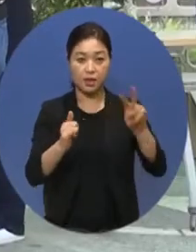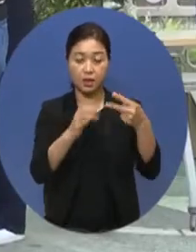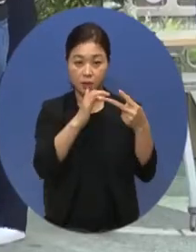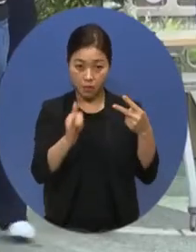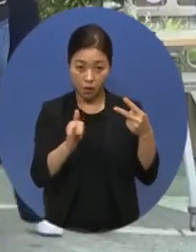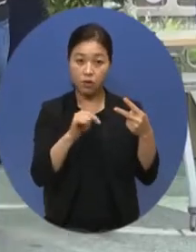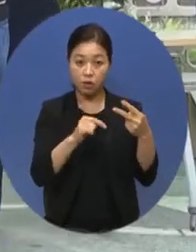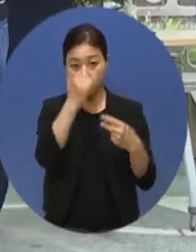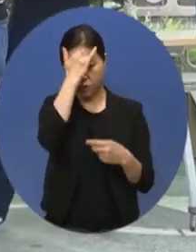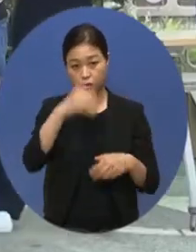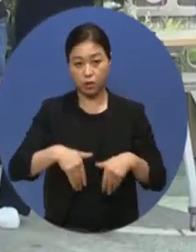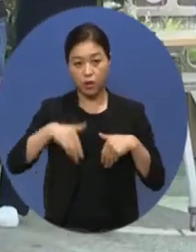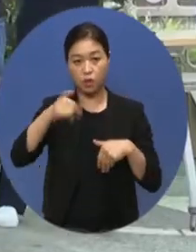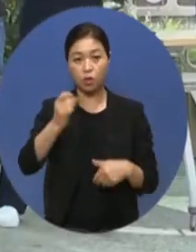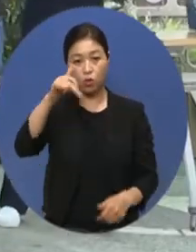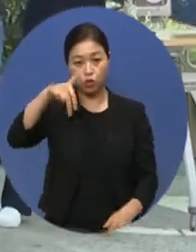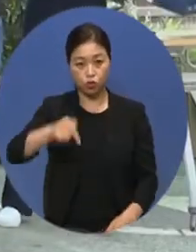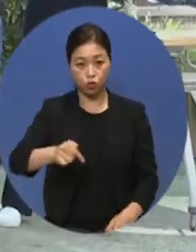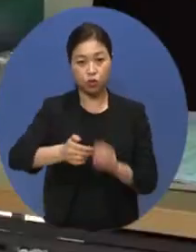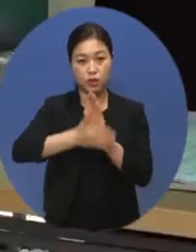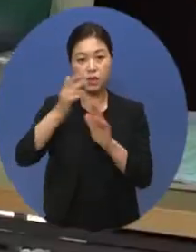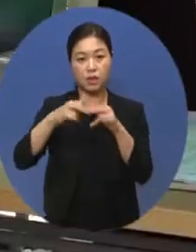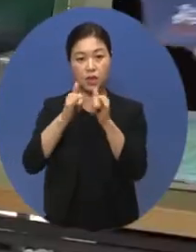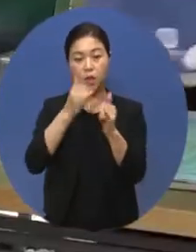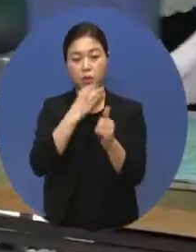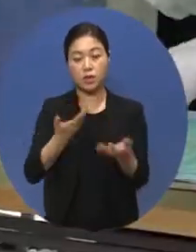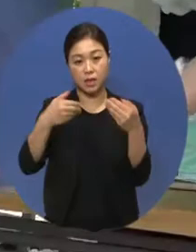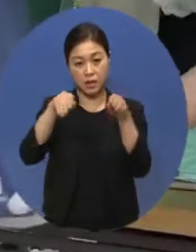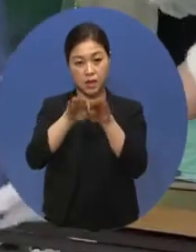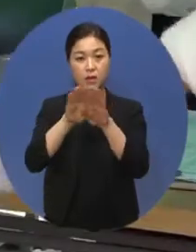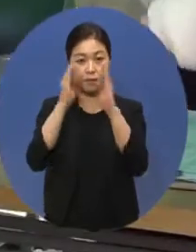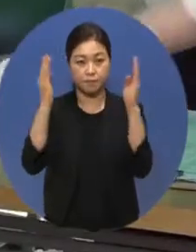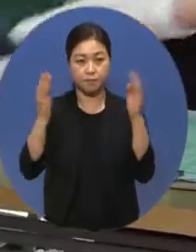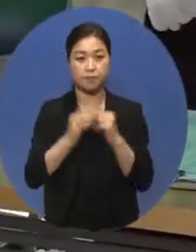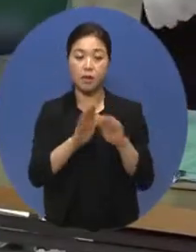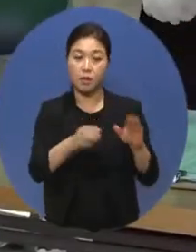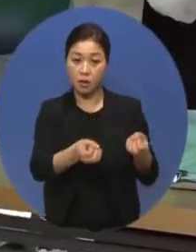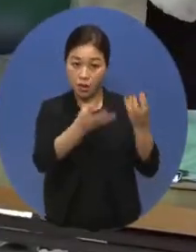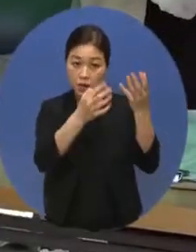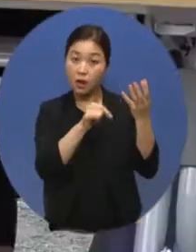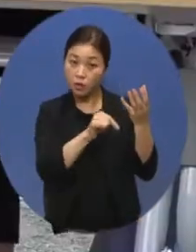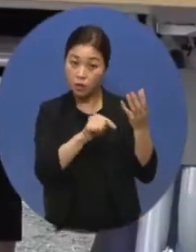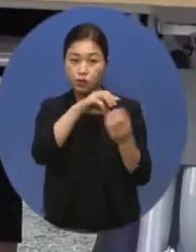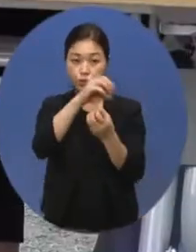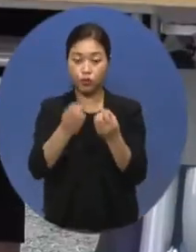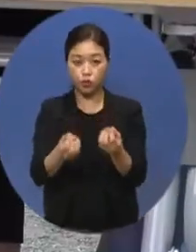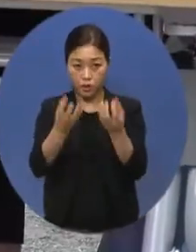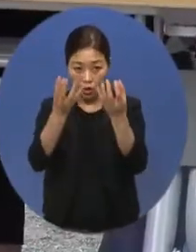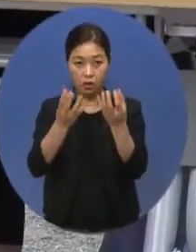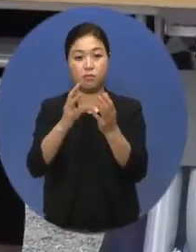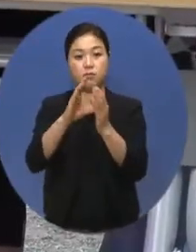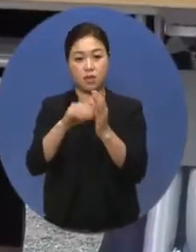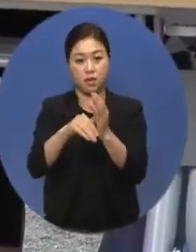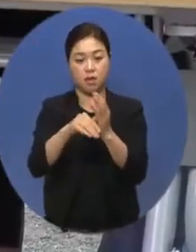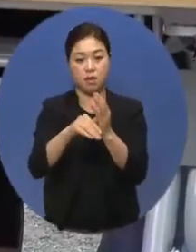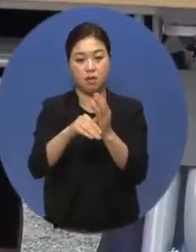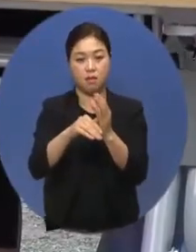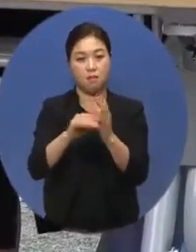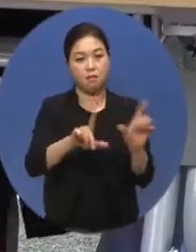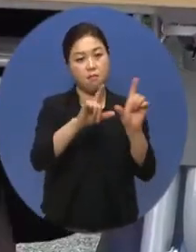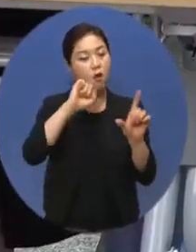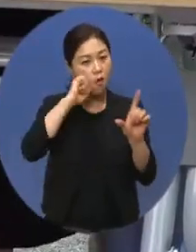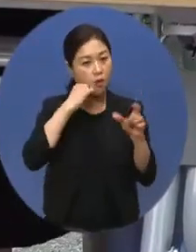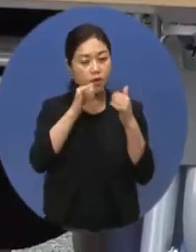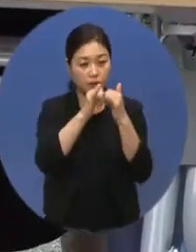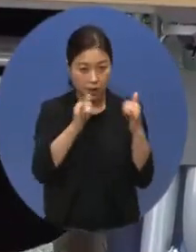공주시 장애인복지센터에서 열렸습니다. 이번 행사는 추석을 맞아 취약계층에 대한 나눔 실천의